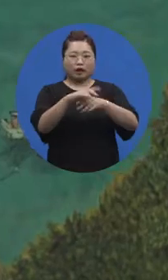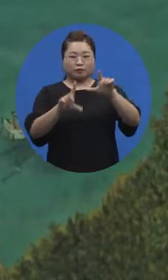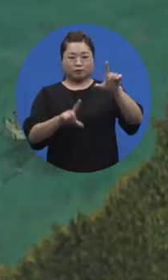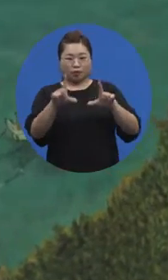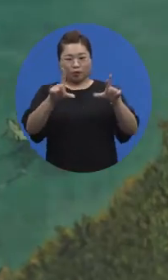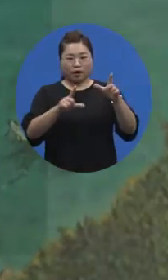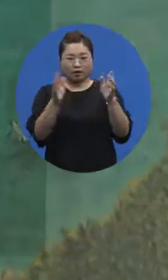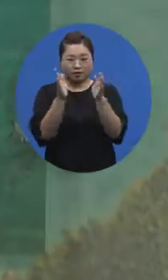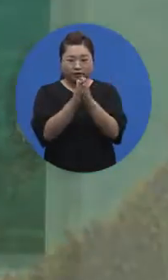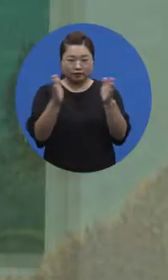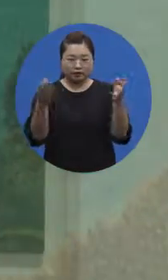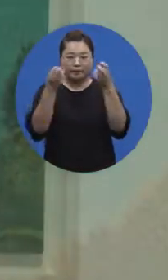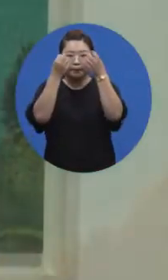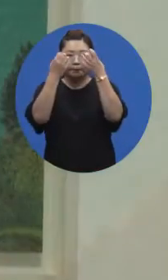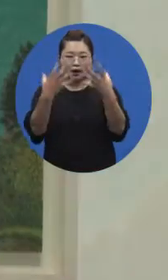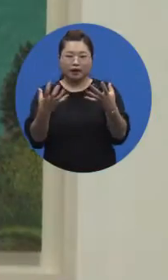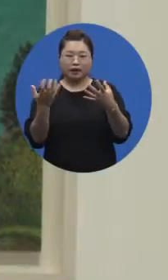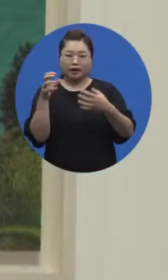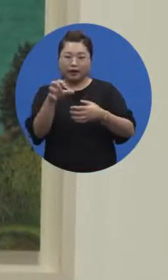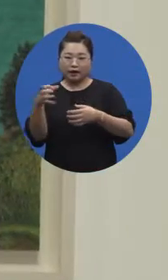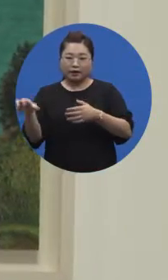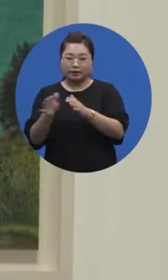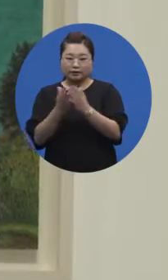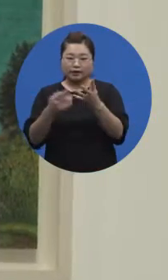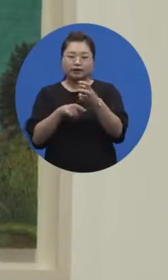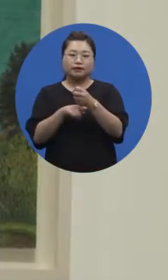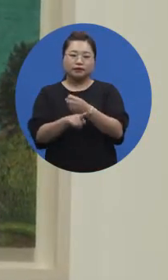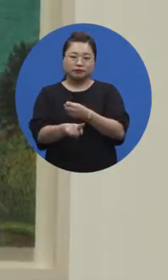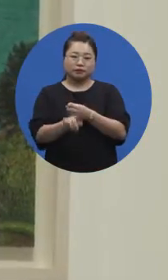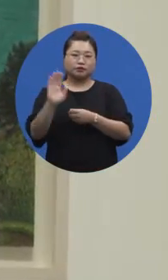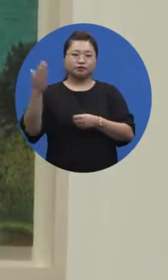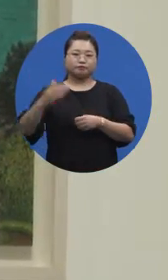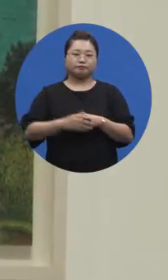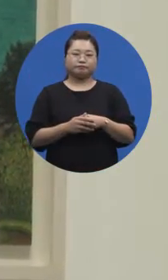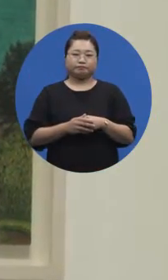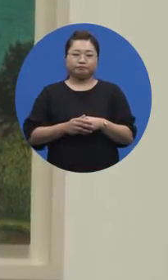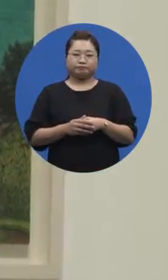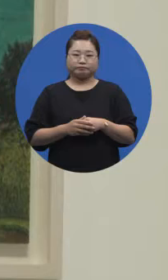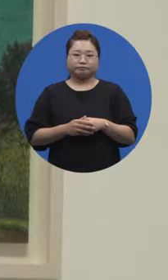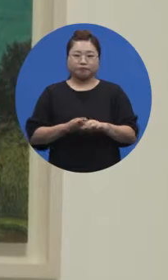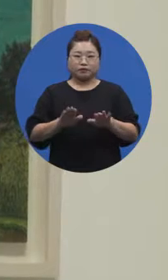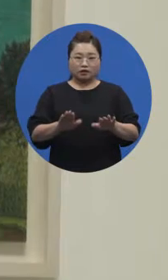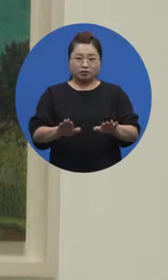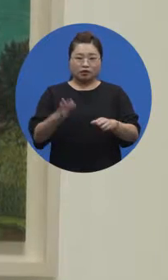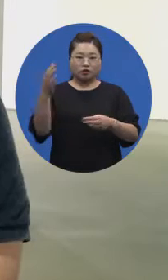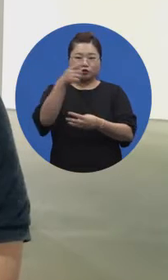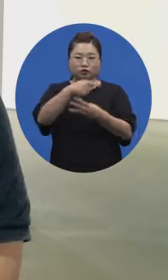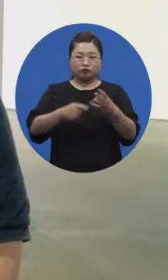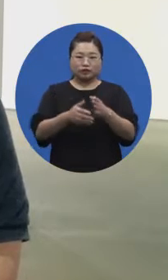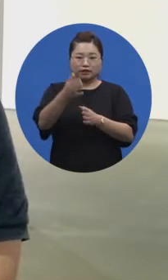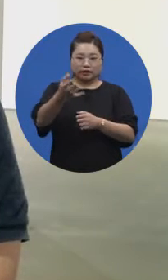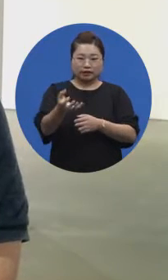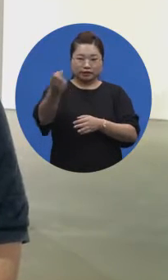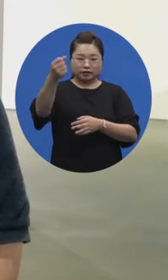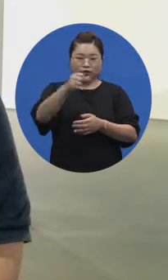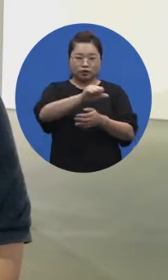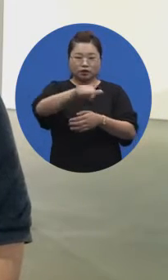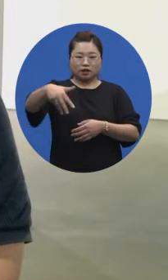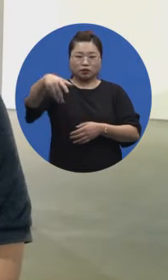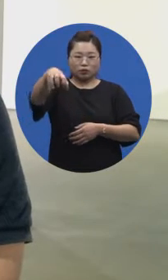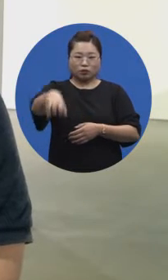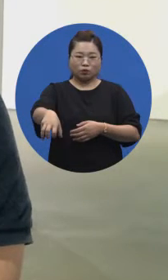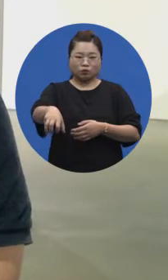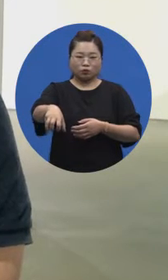문화에서 출발해 새롭게 태어난 책의 의미와 마주하게 됩니다. 이번 청주시립미술관